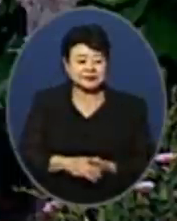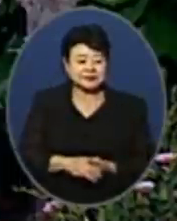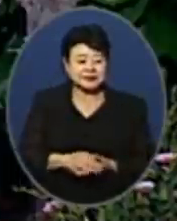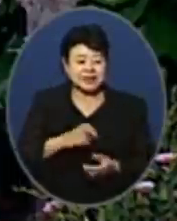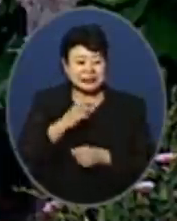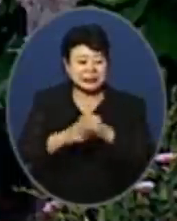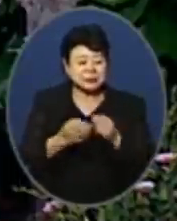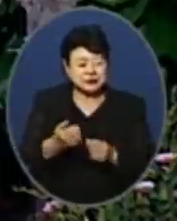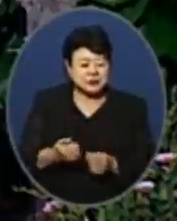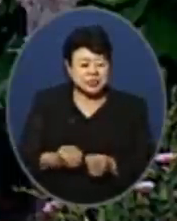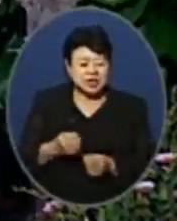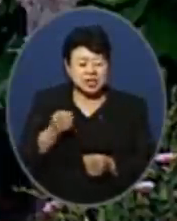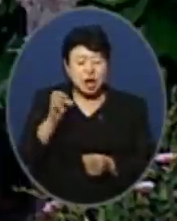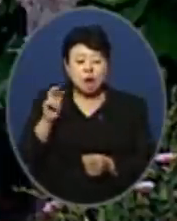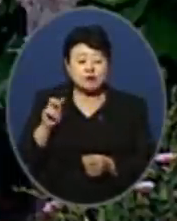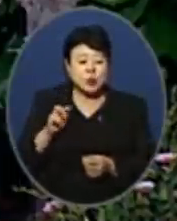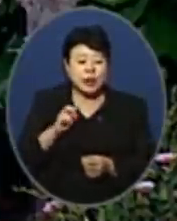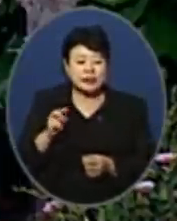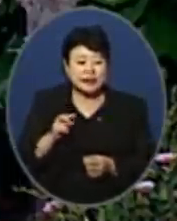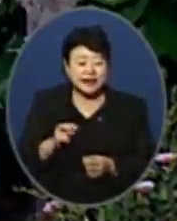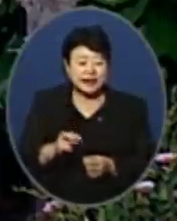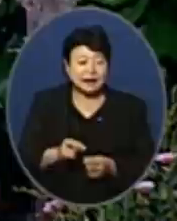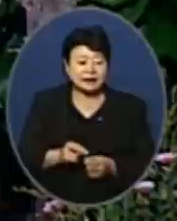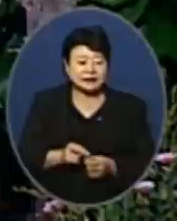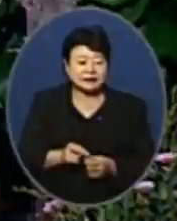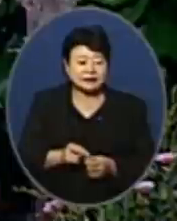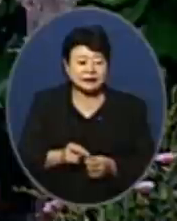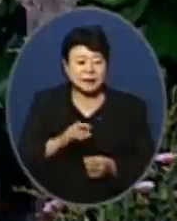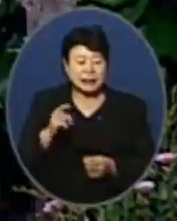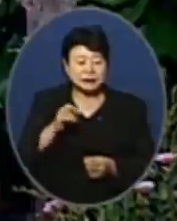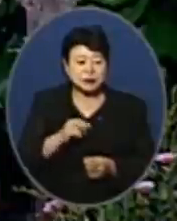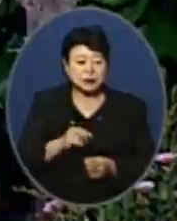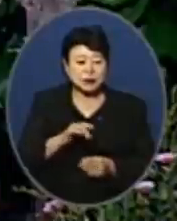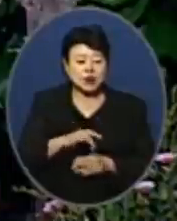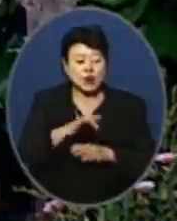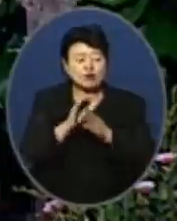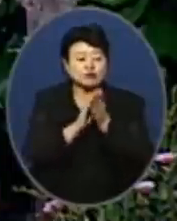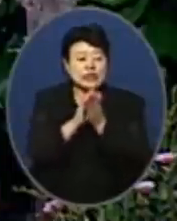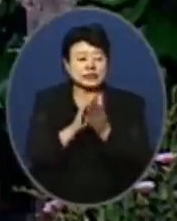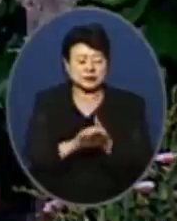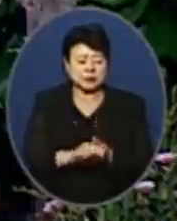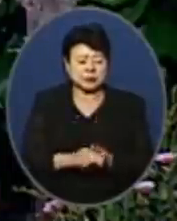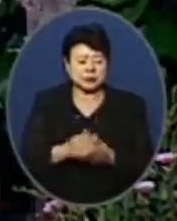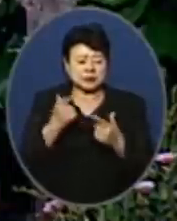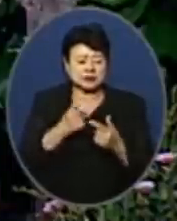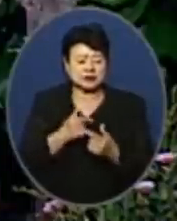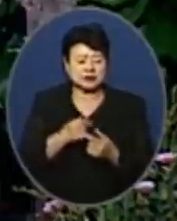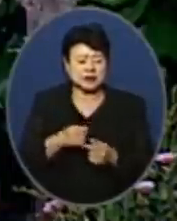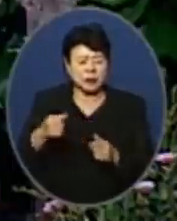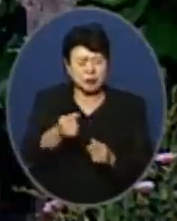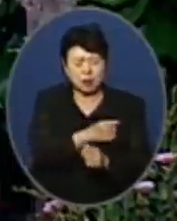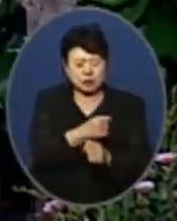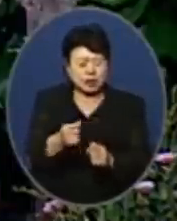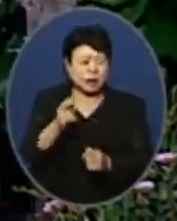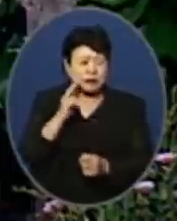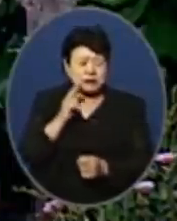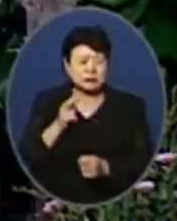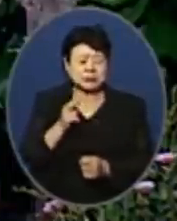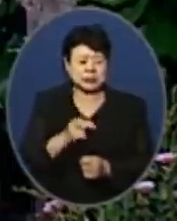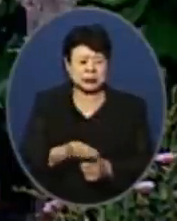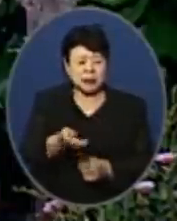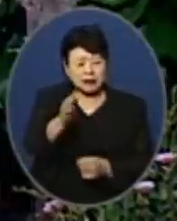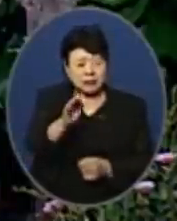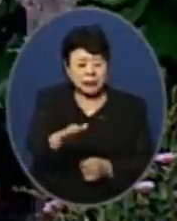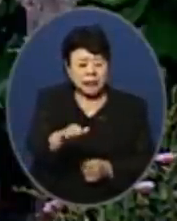30년 전에는 0%였는데 마시몽이라는 우상을 섬기며 늘 폭력이 난무했습니다.